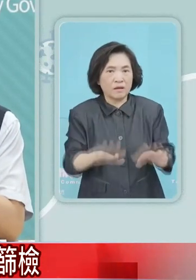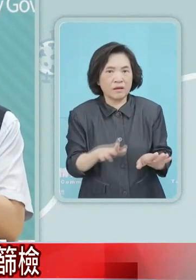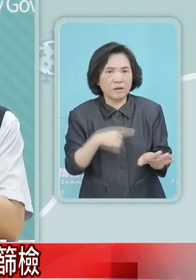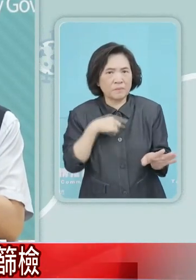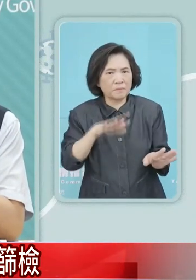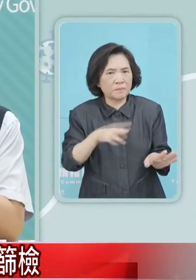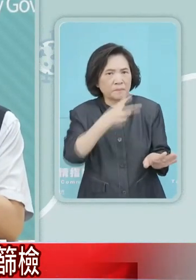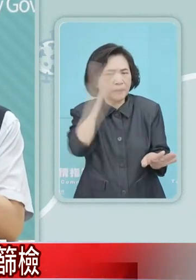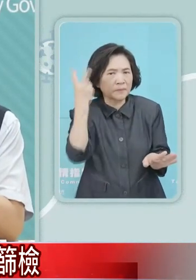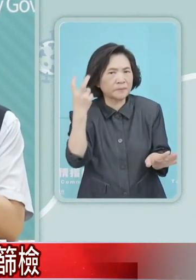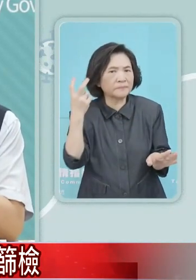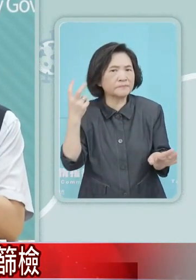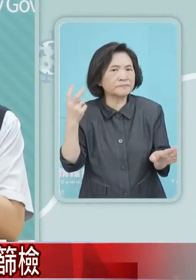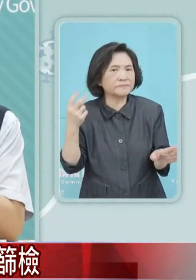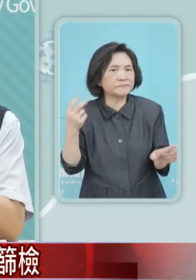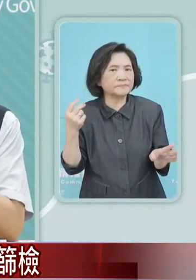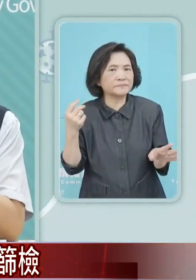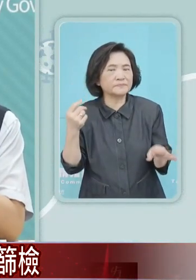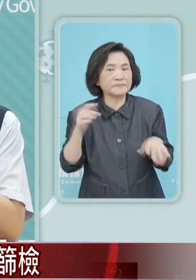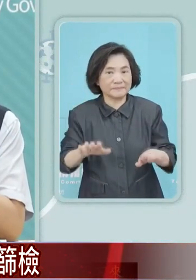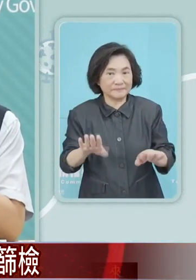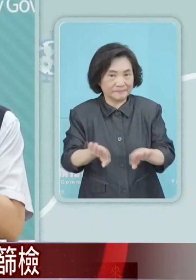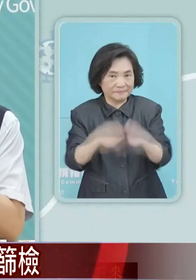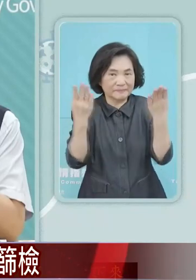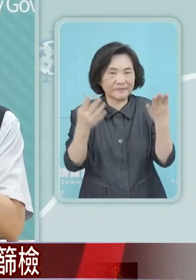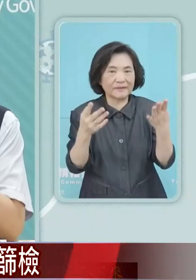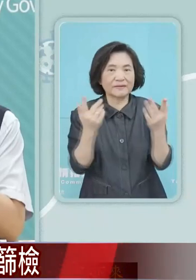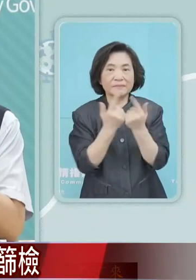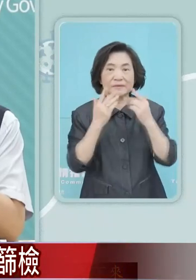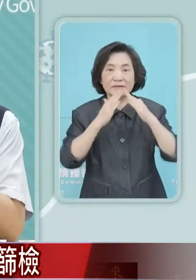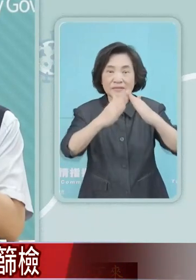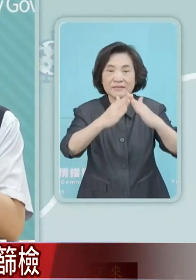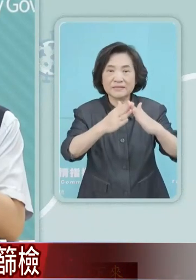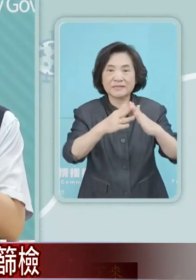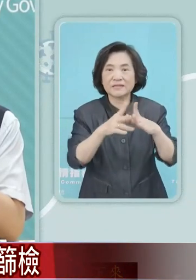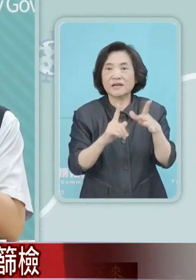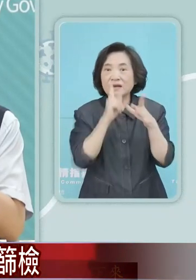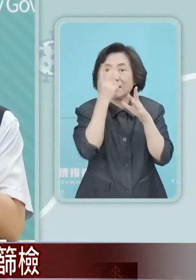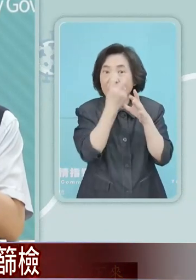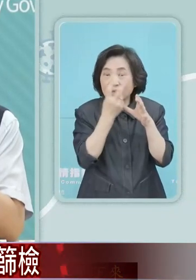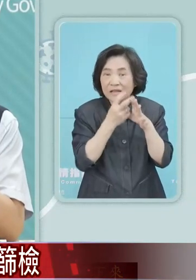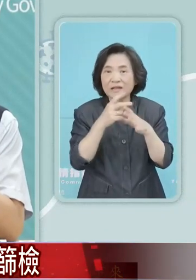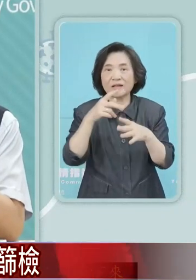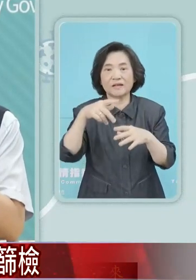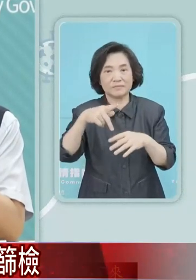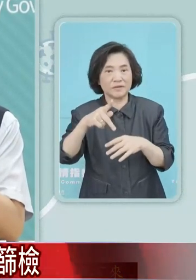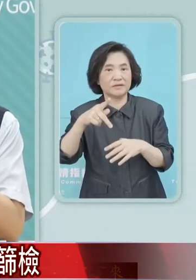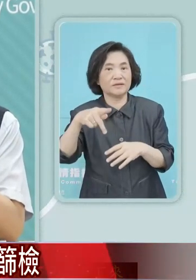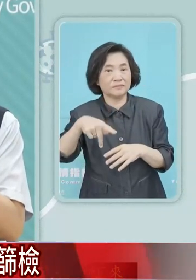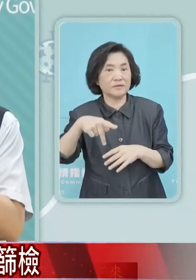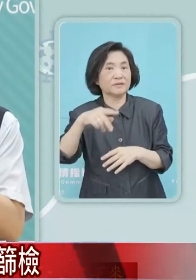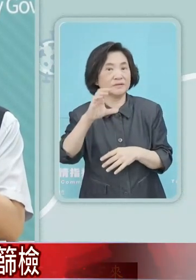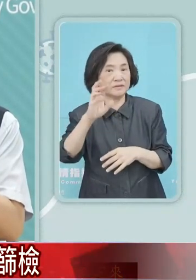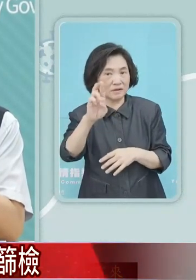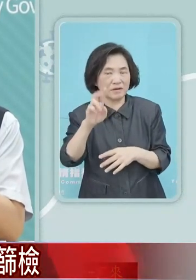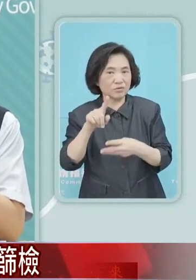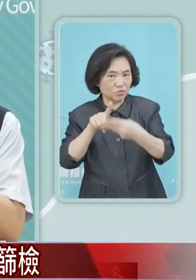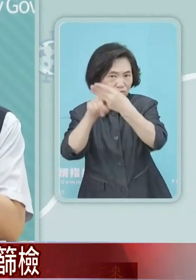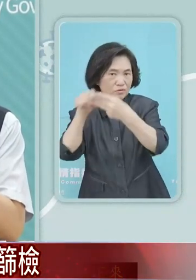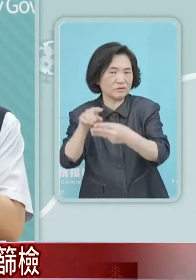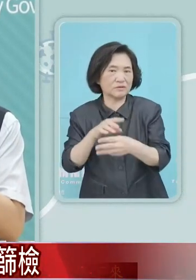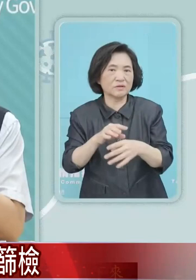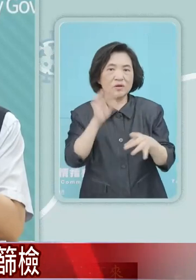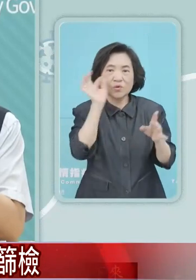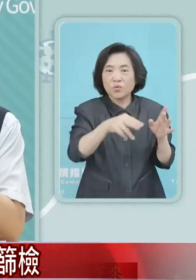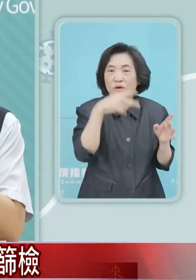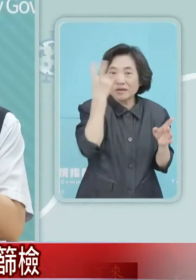哈，从现在开始，你知道我们台北市大概做筛检以 PCR 为主了。那快